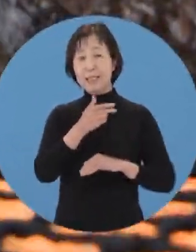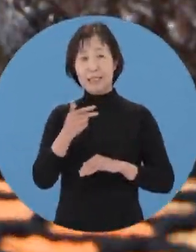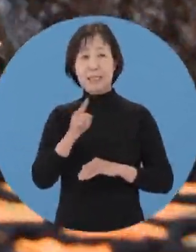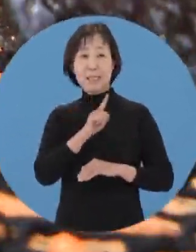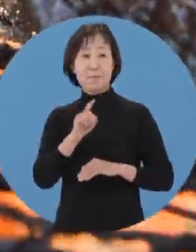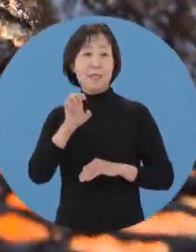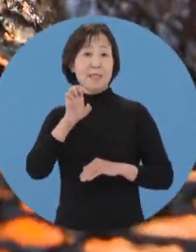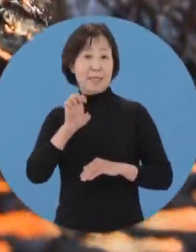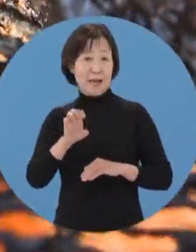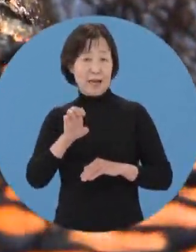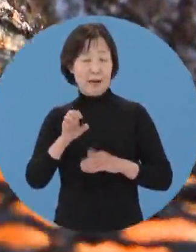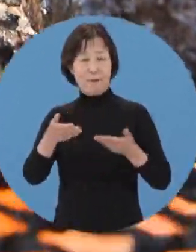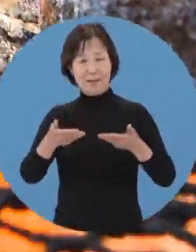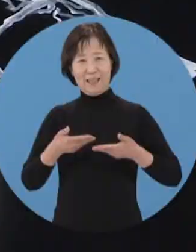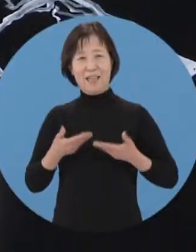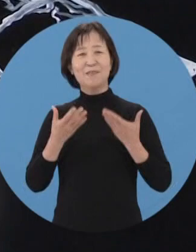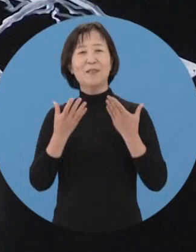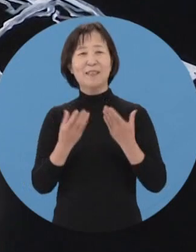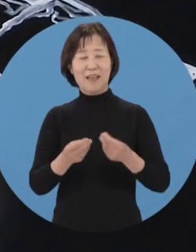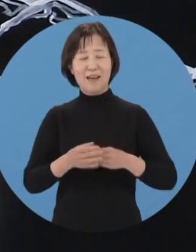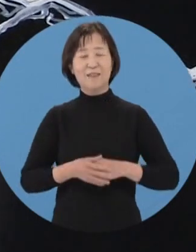いただきました。